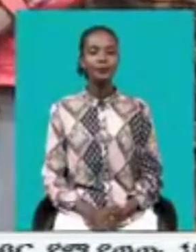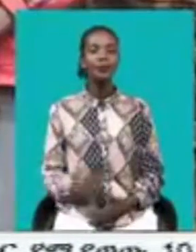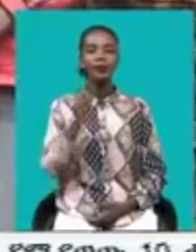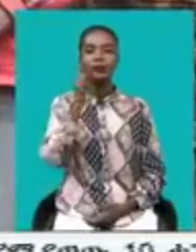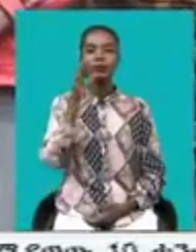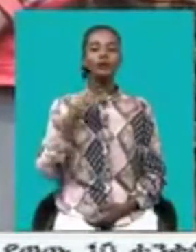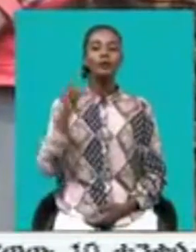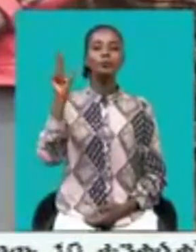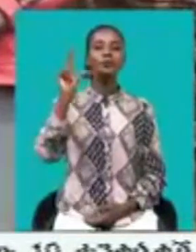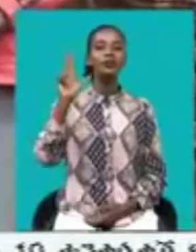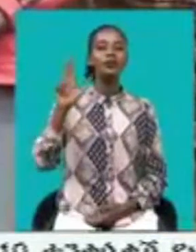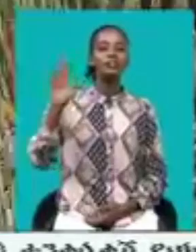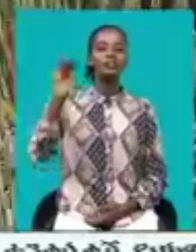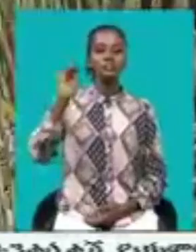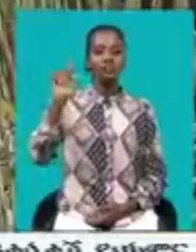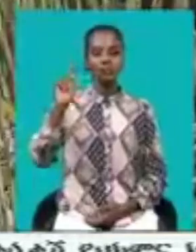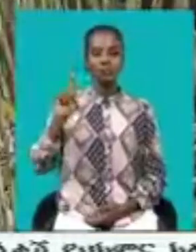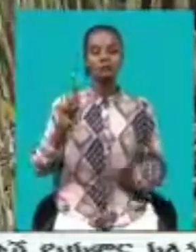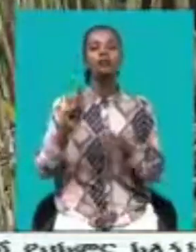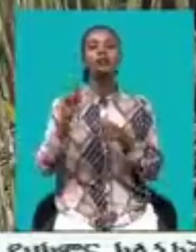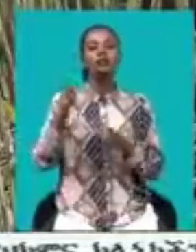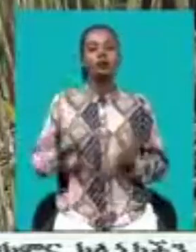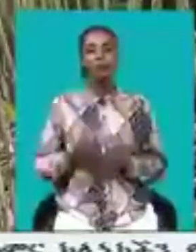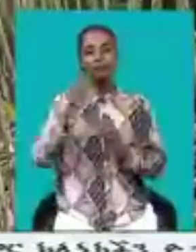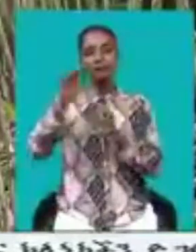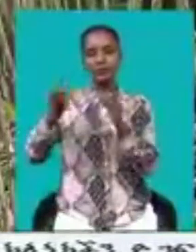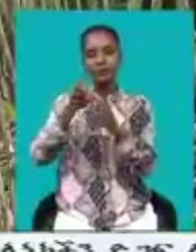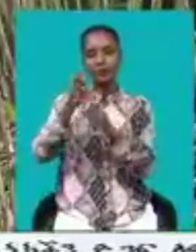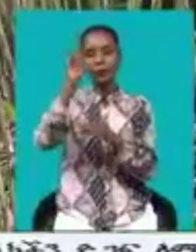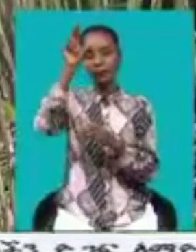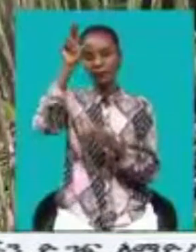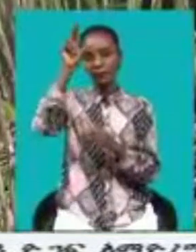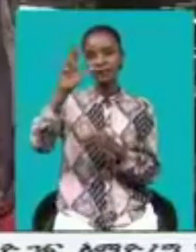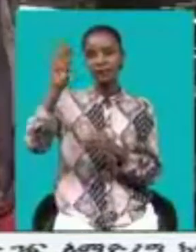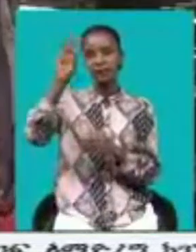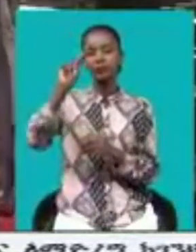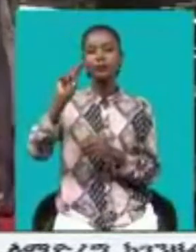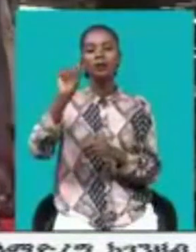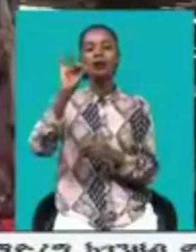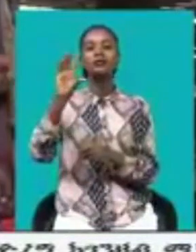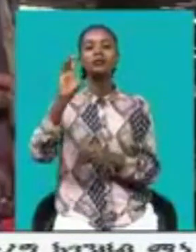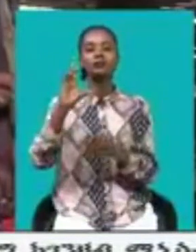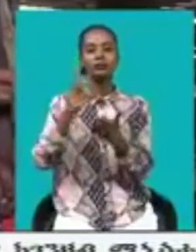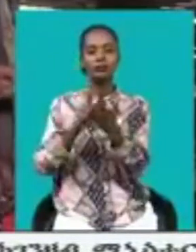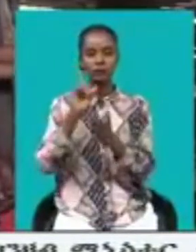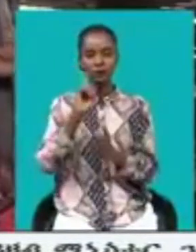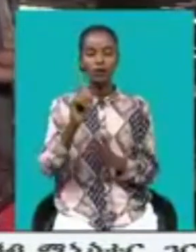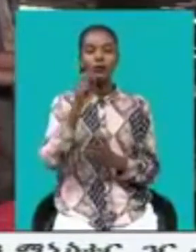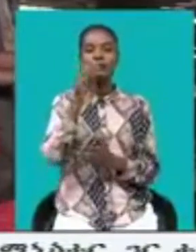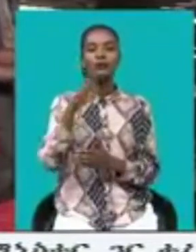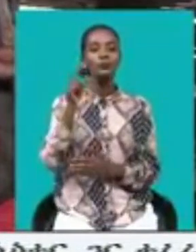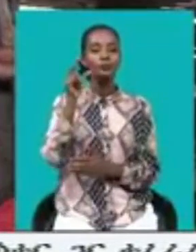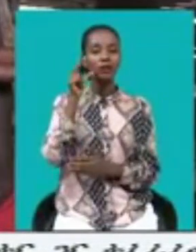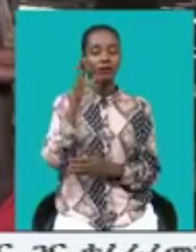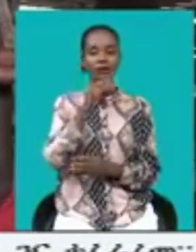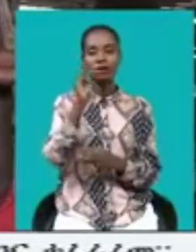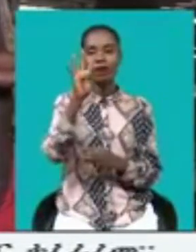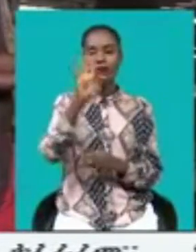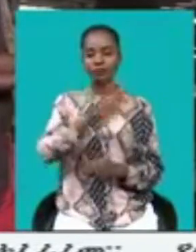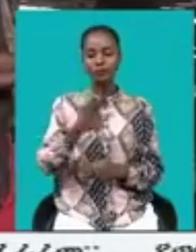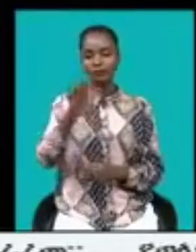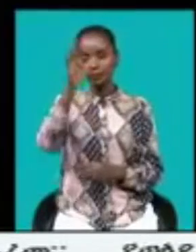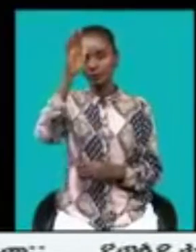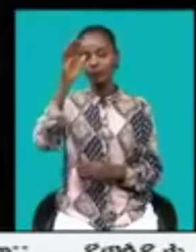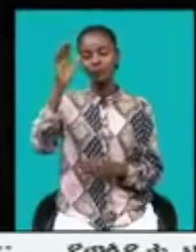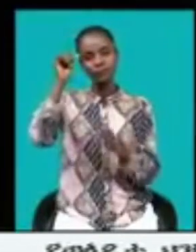ወይዘሮ ብርሃነሽ ጨነቀ ኗሪነታቸው በደቡብ ክልል ባስኬቶ ልዩ ወረዳ ላስካ ከተማ ነው። ወይዘሮ ብርሃነሽ የአራት ልጆች እናት ስትሆን